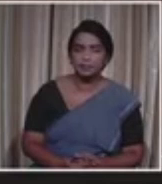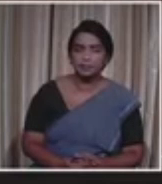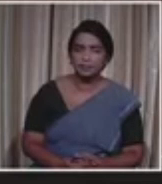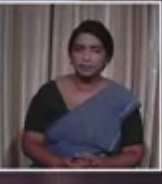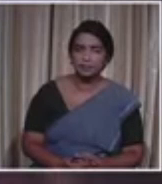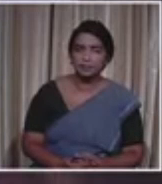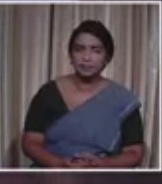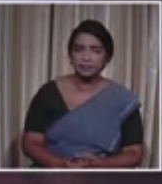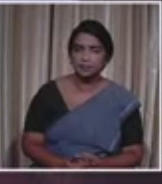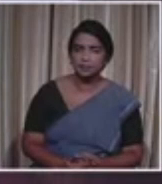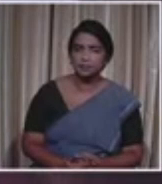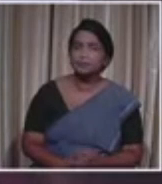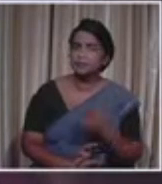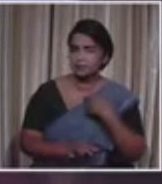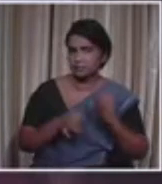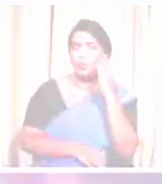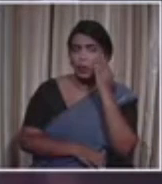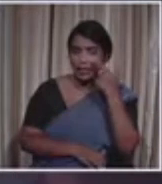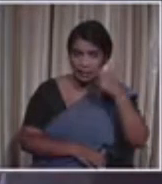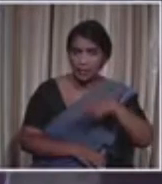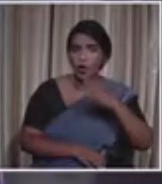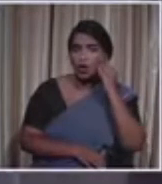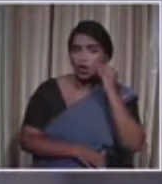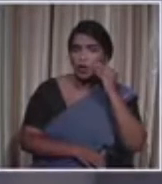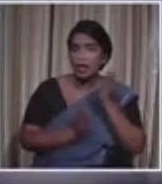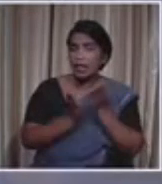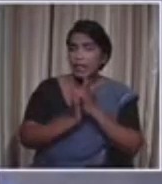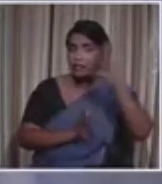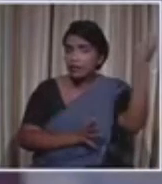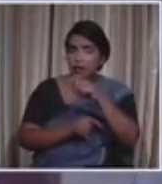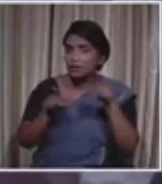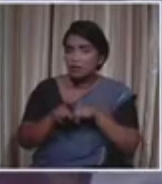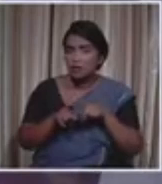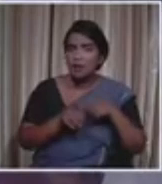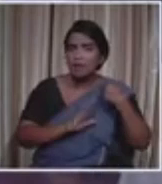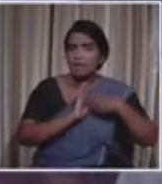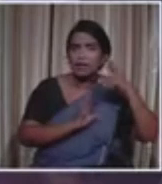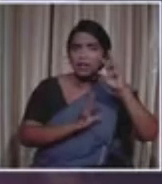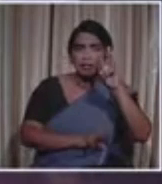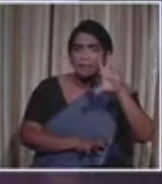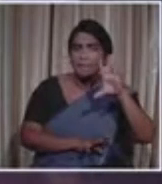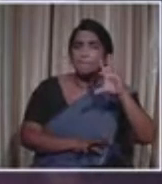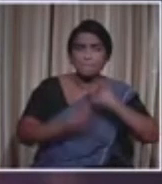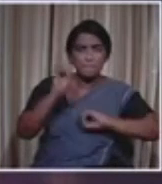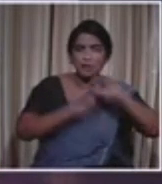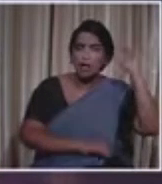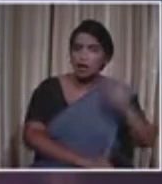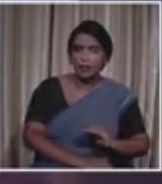එල් ගෙන්වා ගැනීමට එතුමා රුසියාවේ ඉන්දියාව ගෙන්න ගන්නවා වගේ සිටියට 35ක